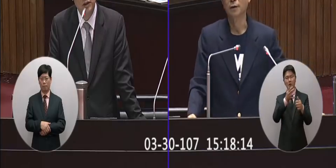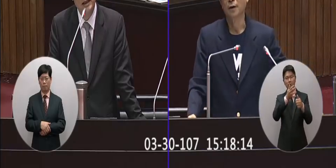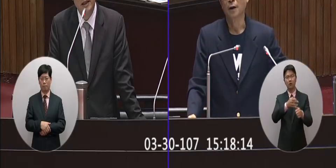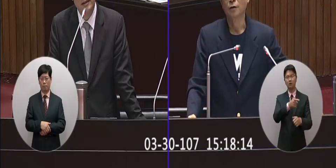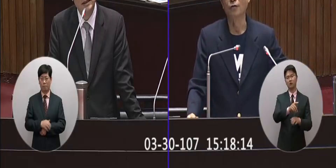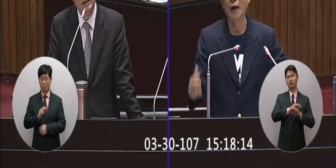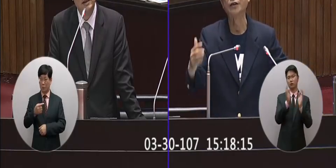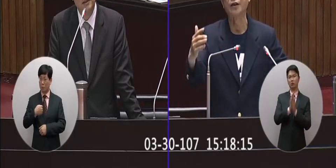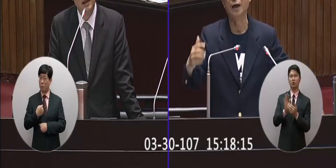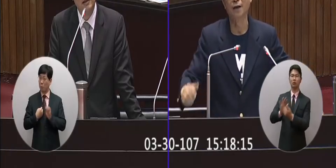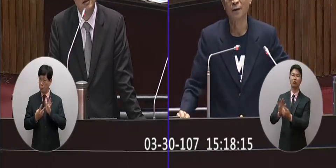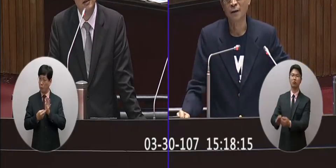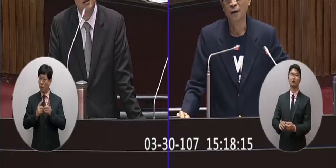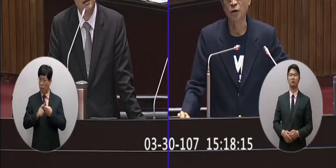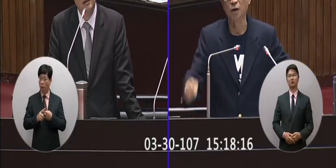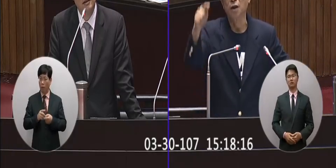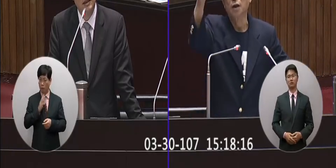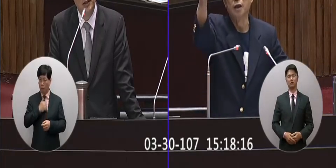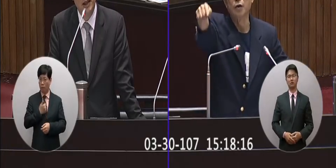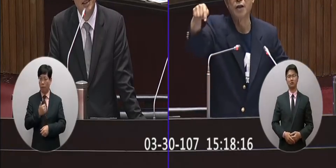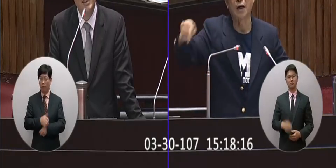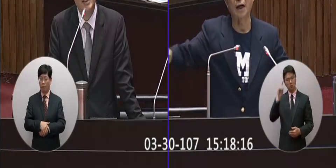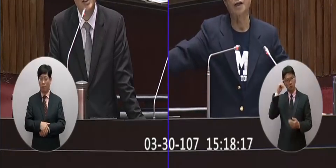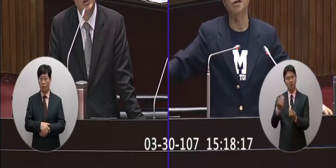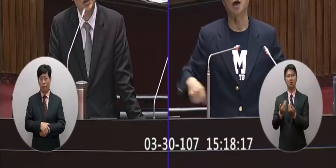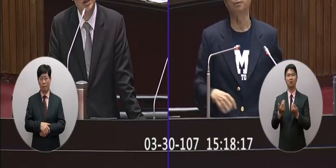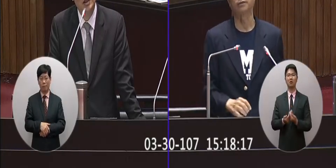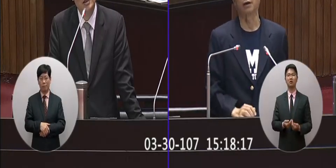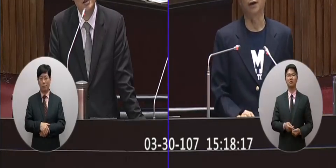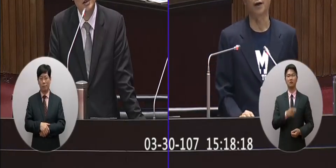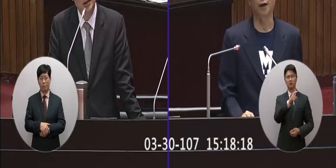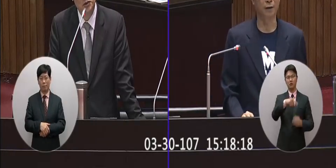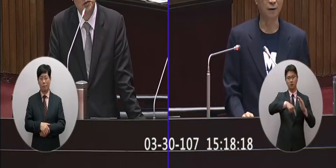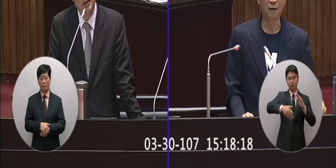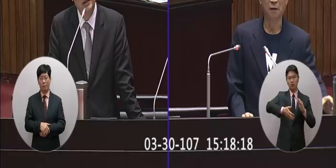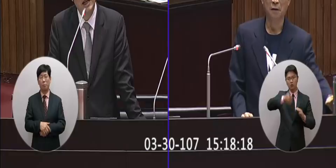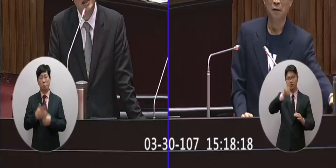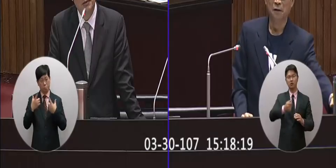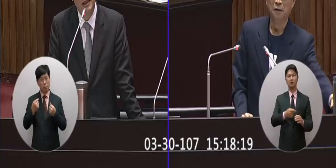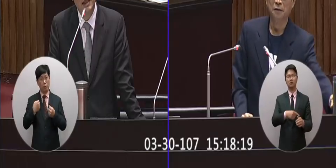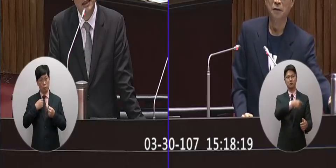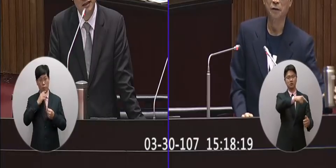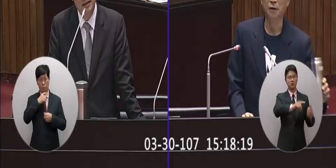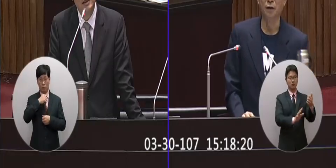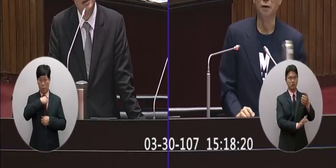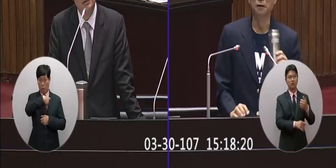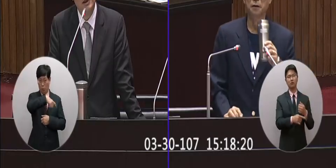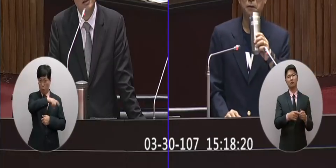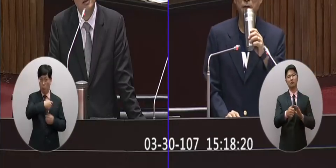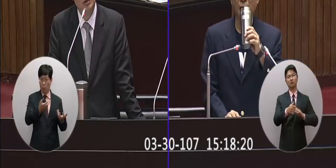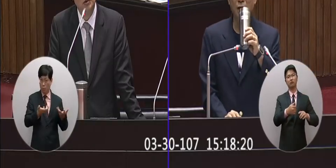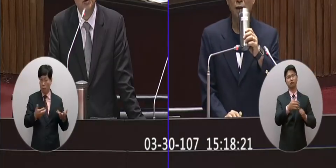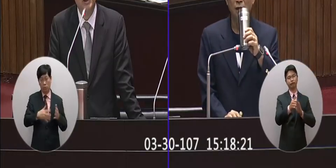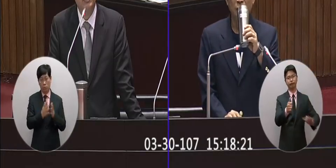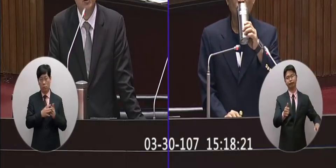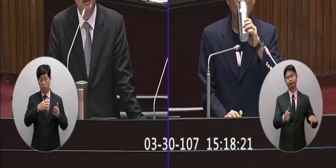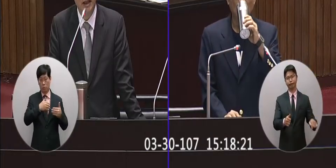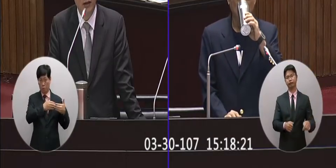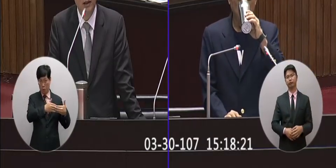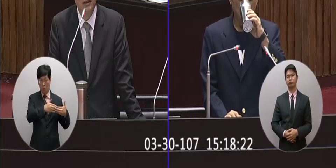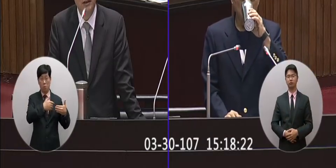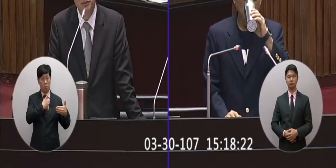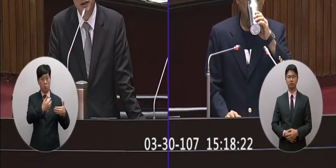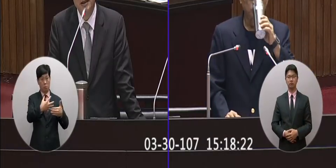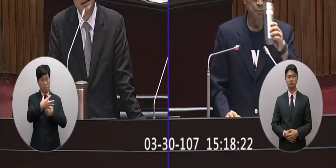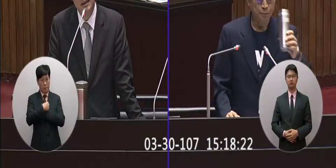Talk back。 但是我讲的也是事实嘛。 就是李院长开始教部长弄那。 我就两岸的发言也是事实嘛。中国要统